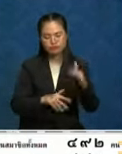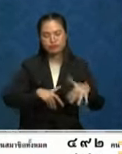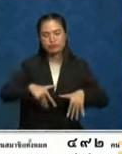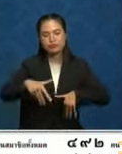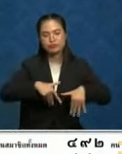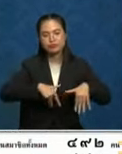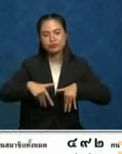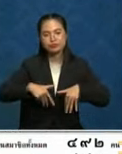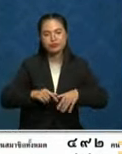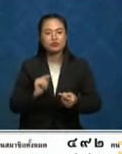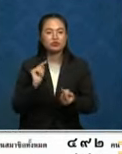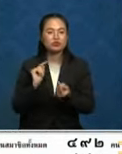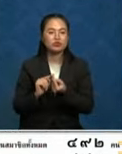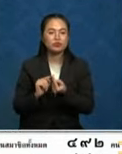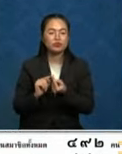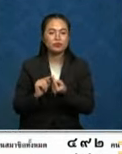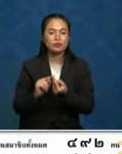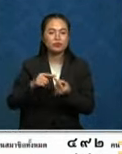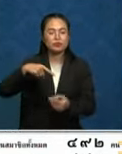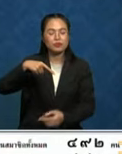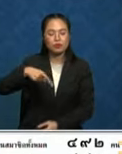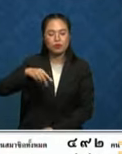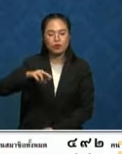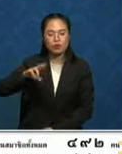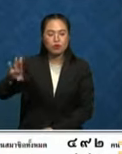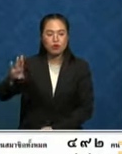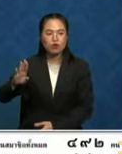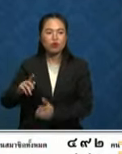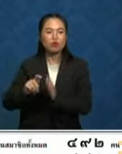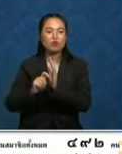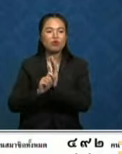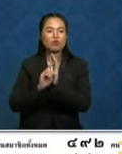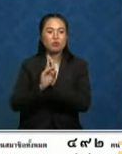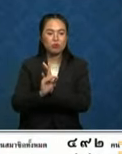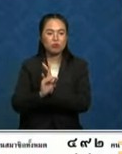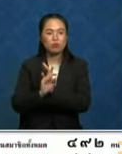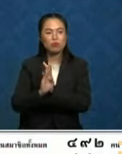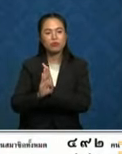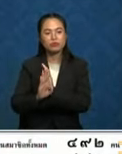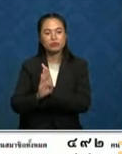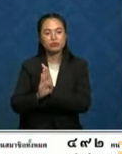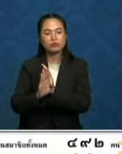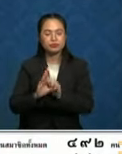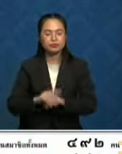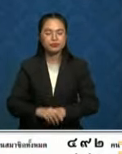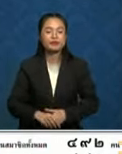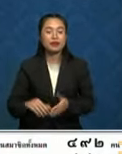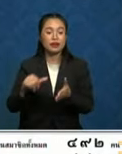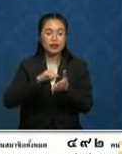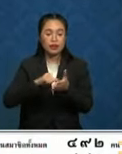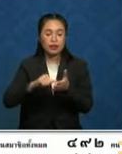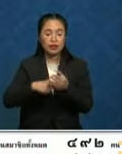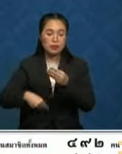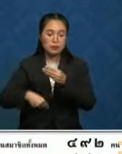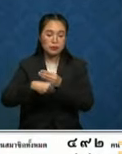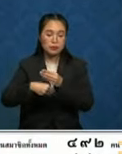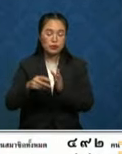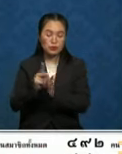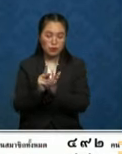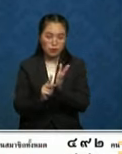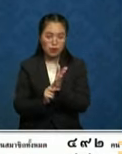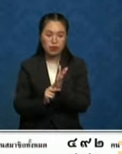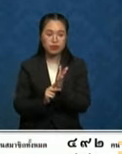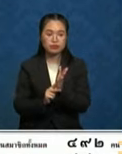พระราชบัญญัติมหาวิทยาลัยอุบลราชธานีพ.ศซึ่งเป็นการแก้ไขเพิ่มเติมกฎหมายที่มีอยู่